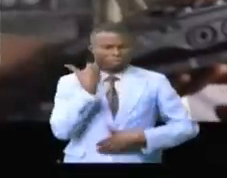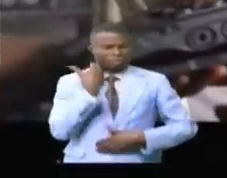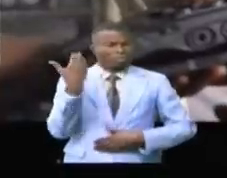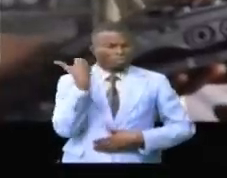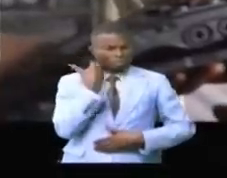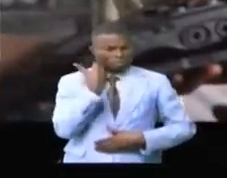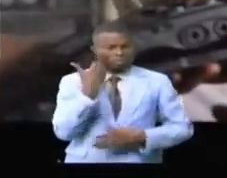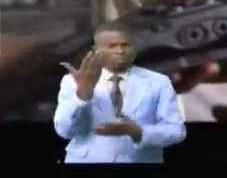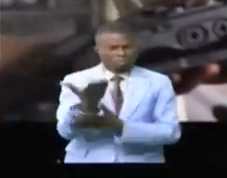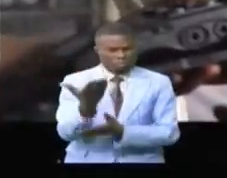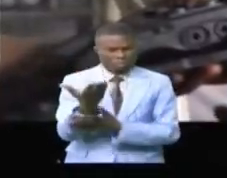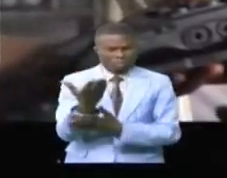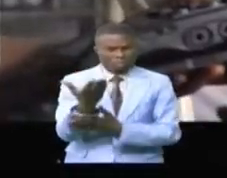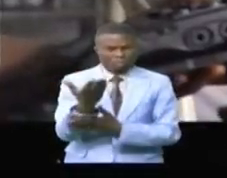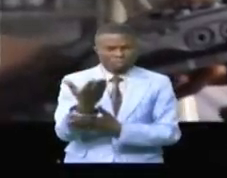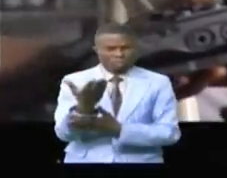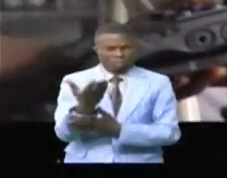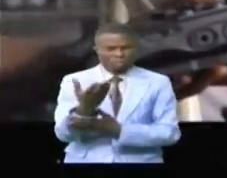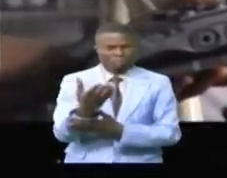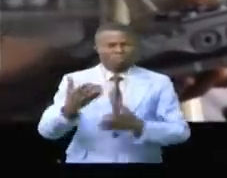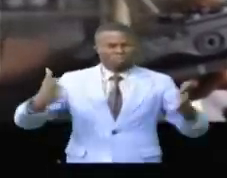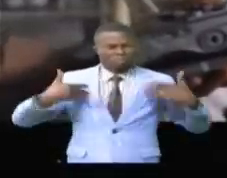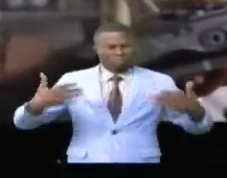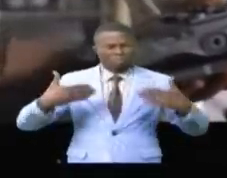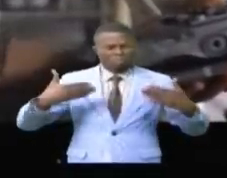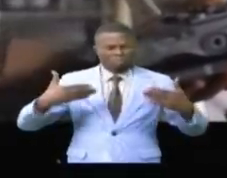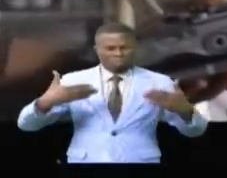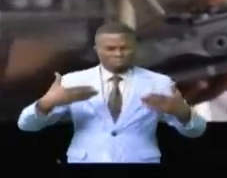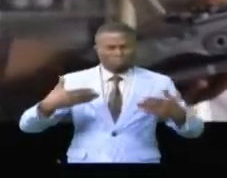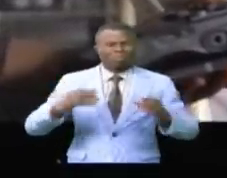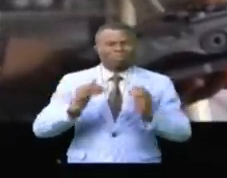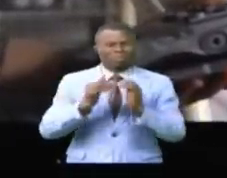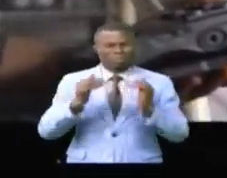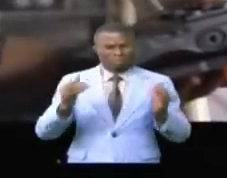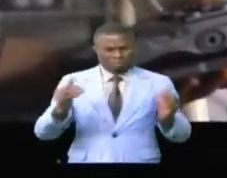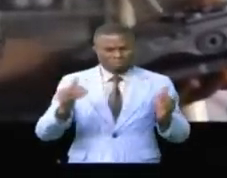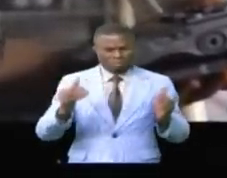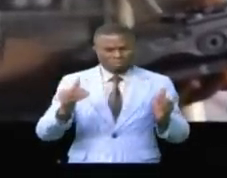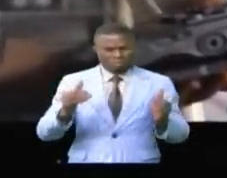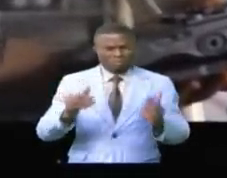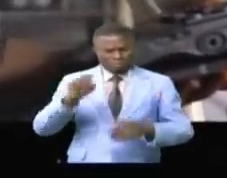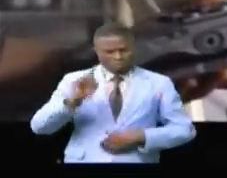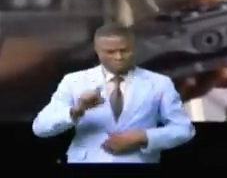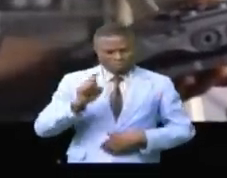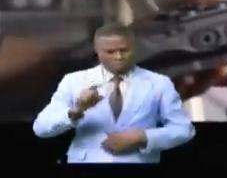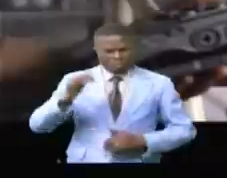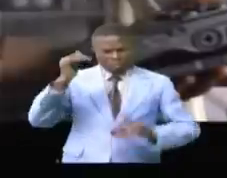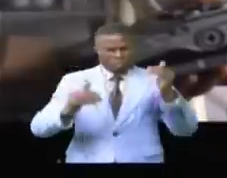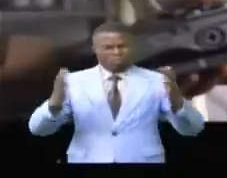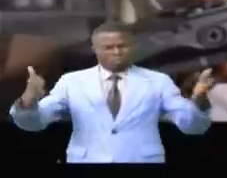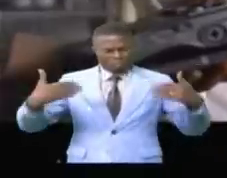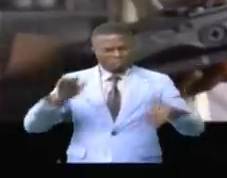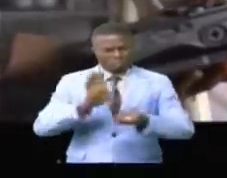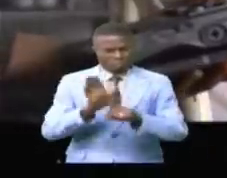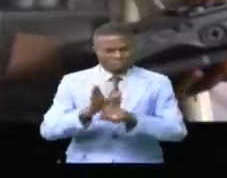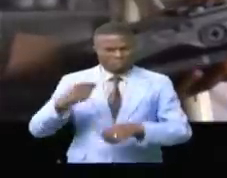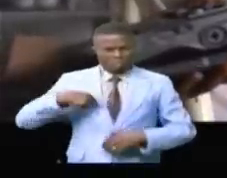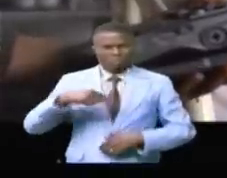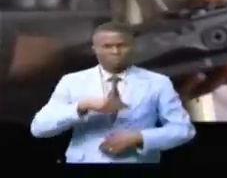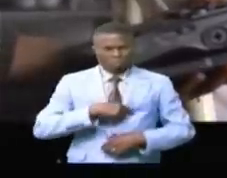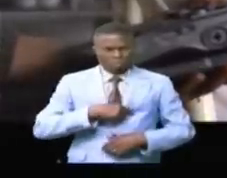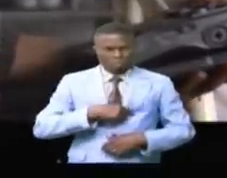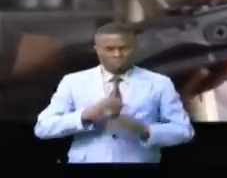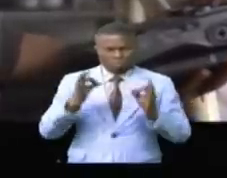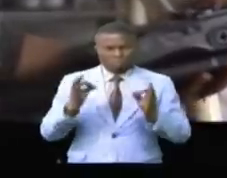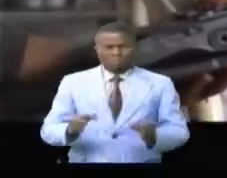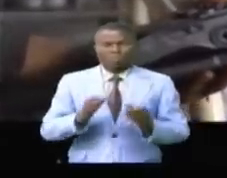maladie demande que la chaleur soit un peu tempérée. Il faut un peu qu'il y ait de l'air. Il n'y a pas de